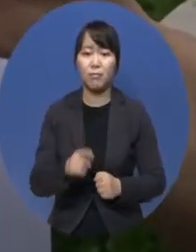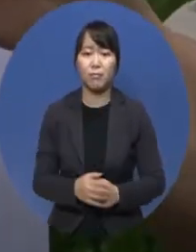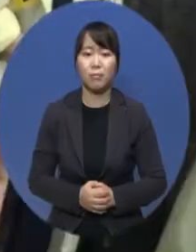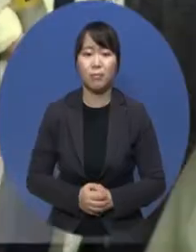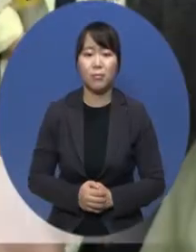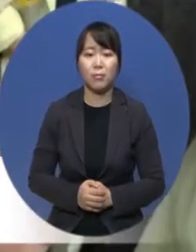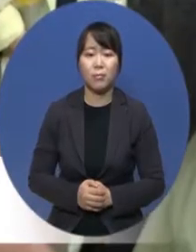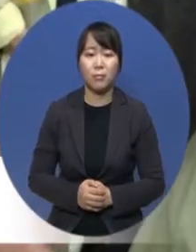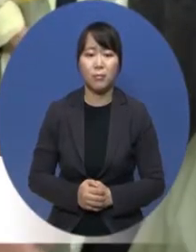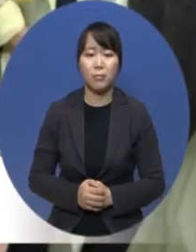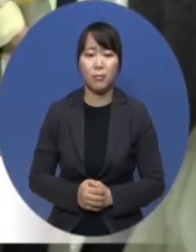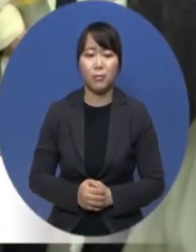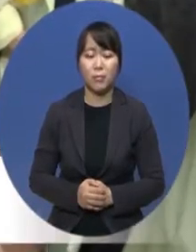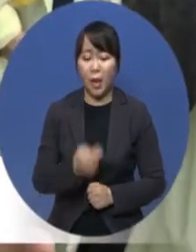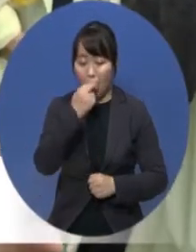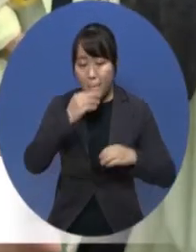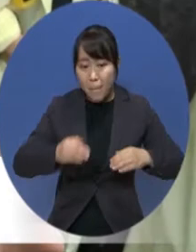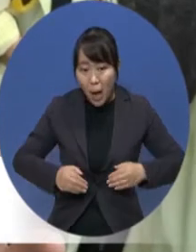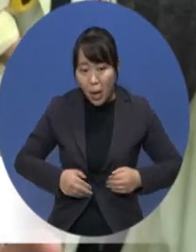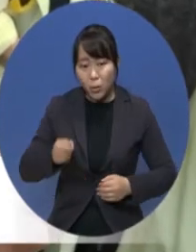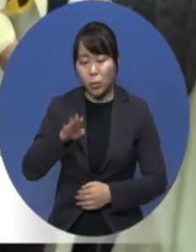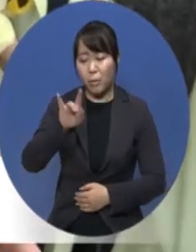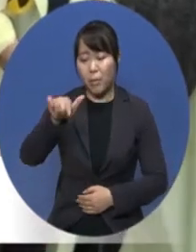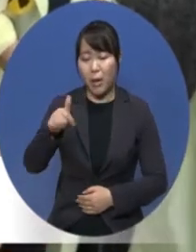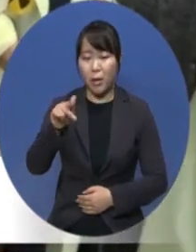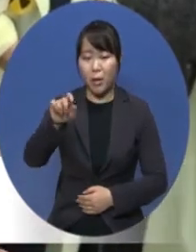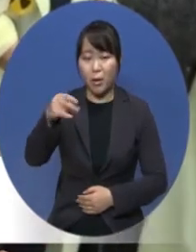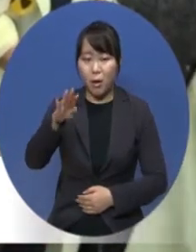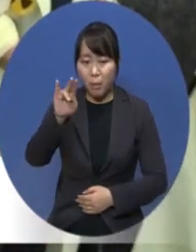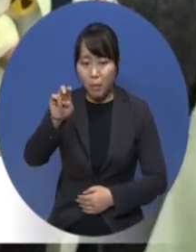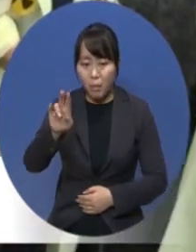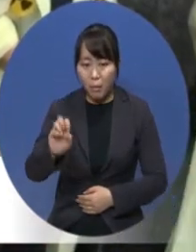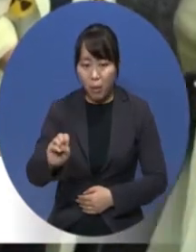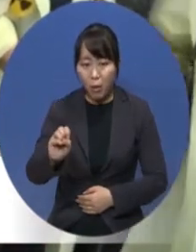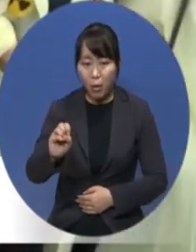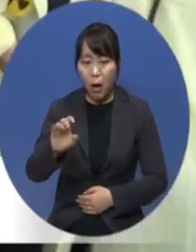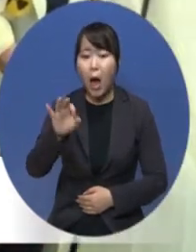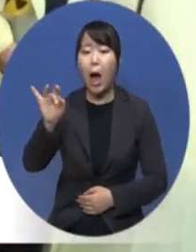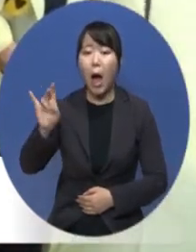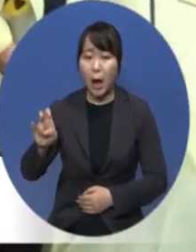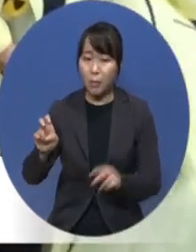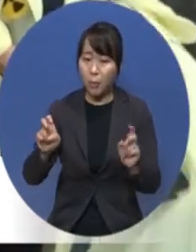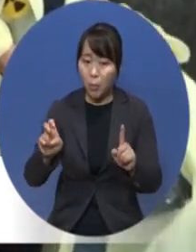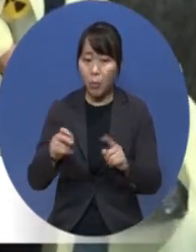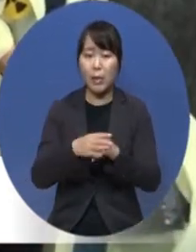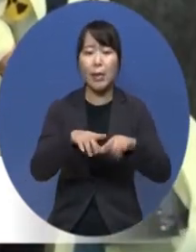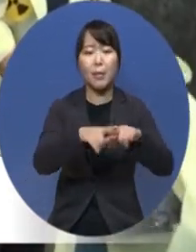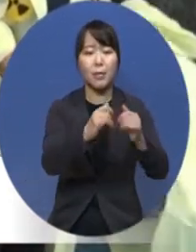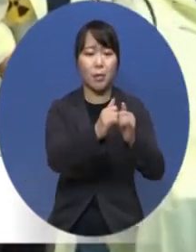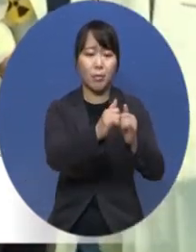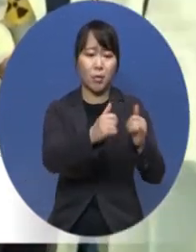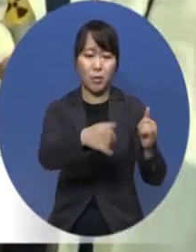평가했습니다. 폐암, 백혈병 같은 암들이 있어서는 일반인들에서